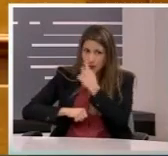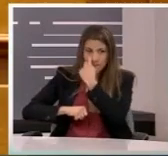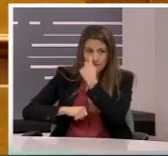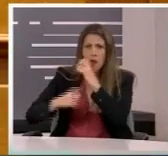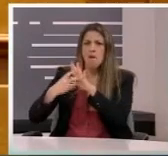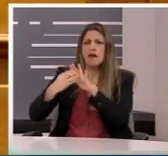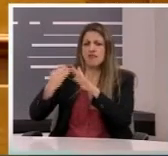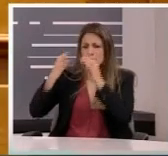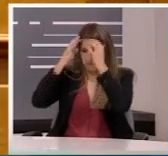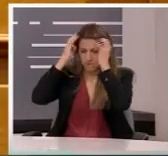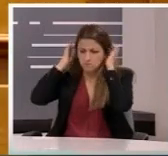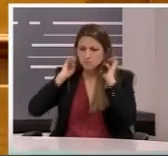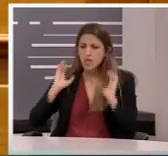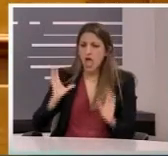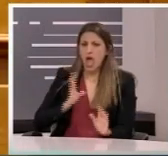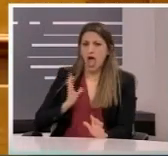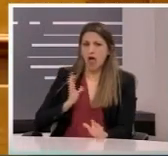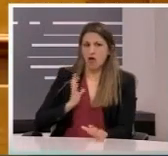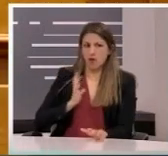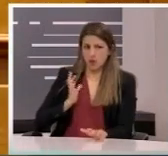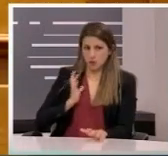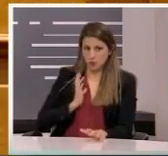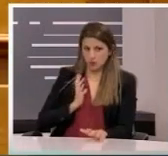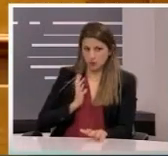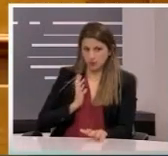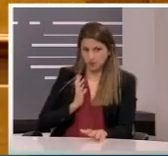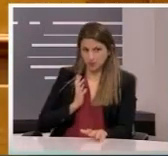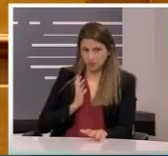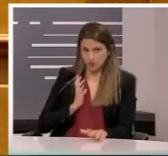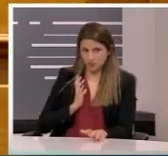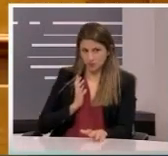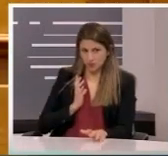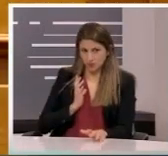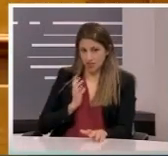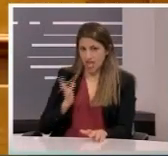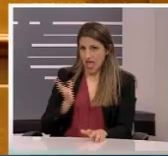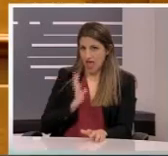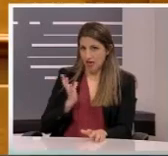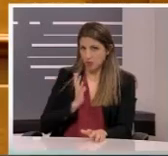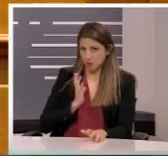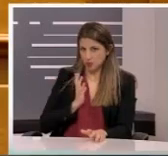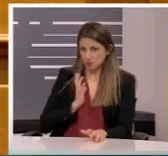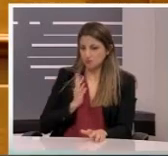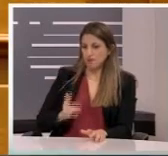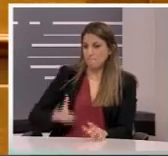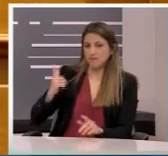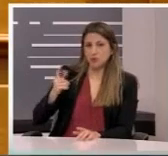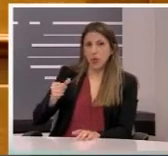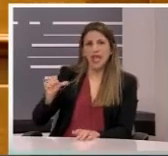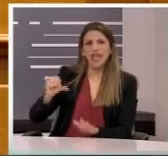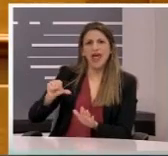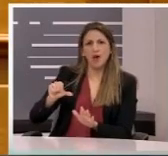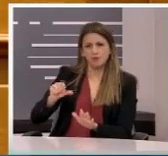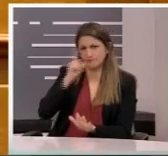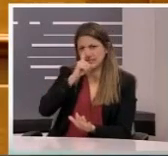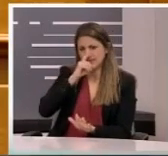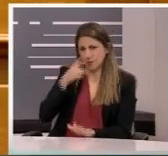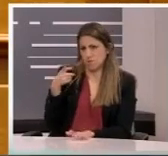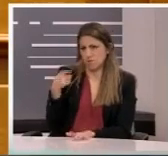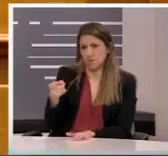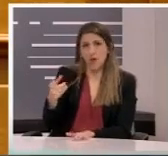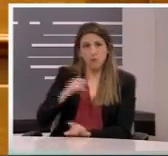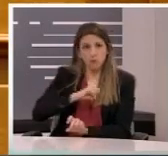απόπειρα ανθρωποκτονίας, για παράδειγμα, είναι να επιχειρείς να σκοτώσεις κάποιον με ένα νεροπίστολο. Αυτό έκανε σήμερα η Νέα Δημοκρατία.